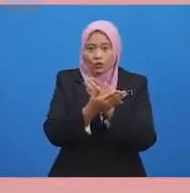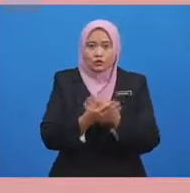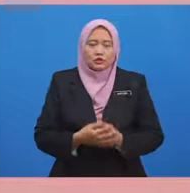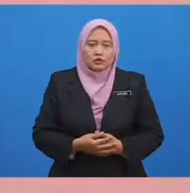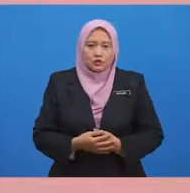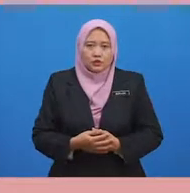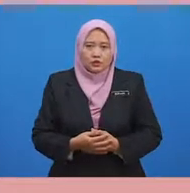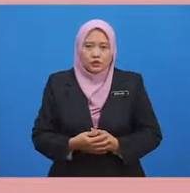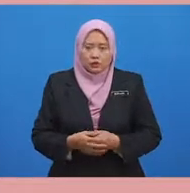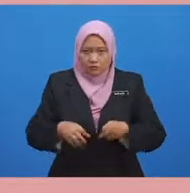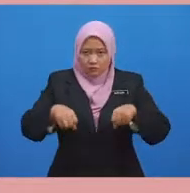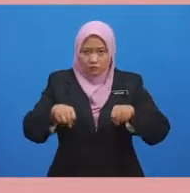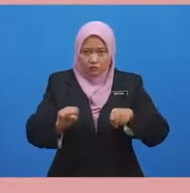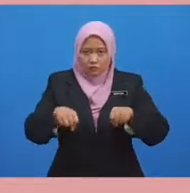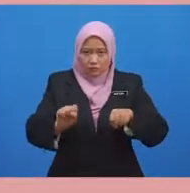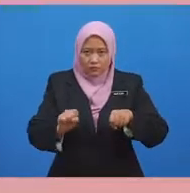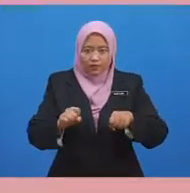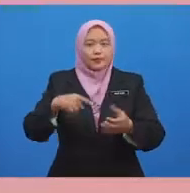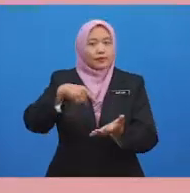penunggal motosikal ini?